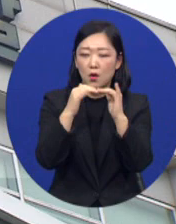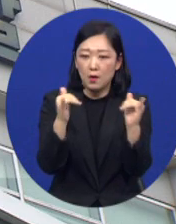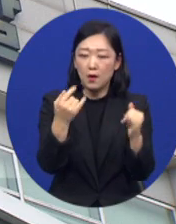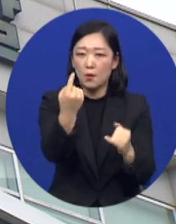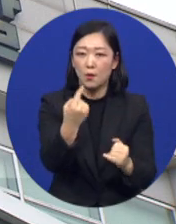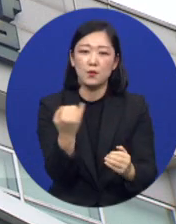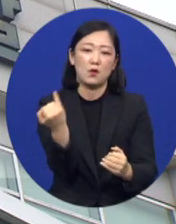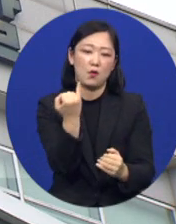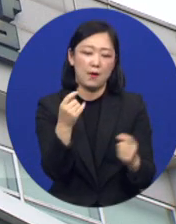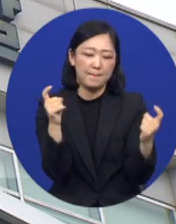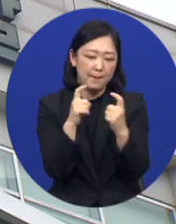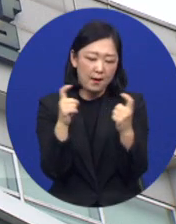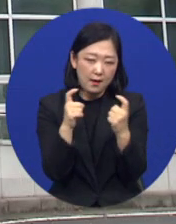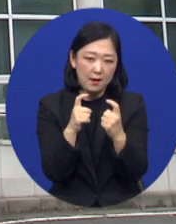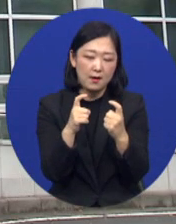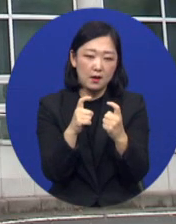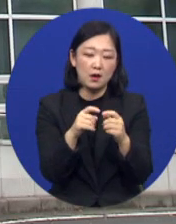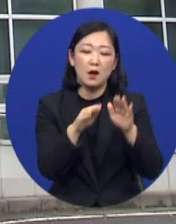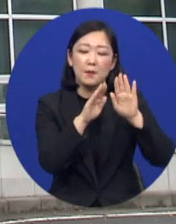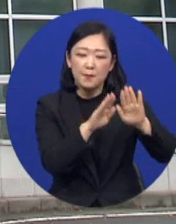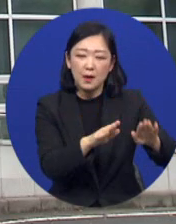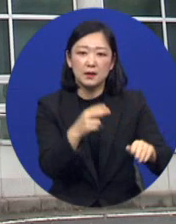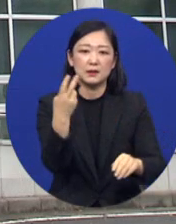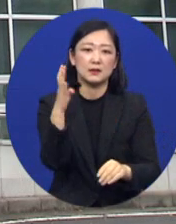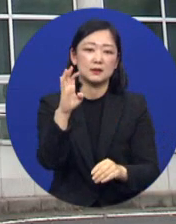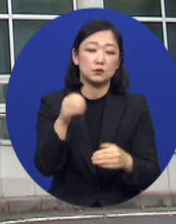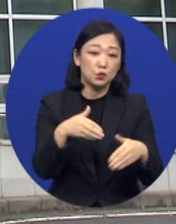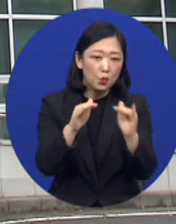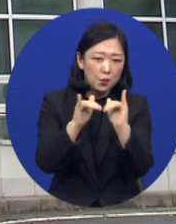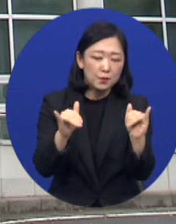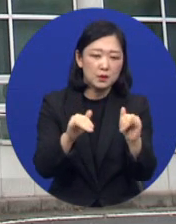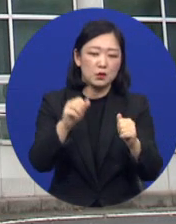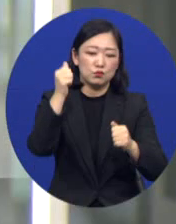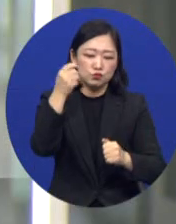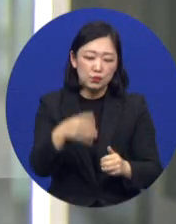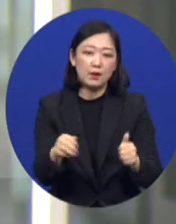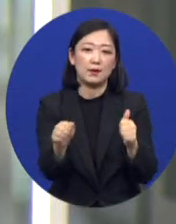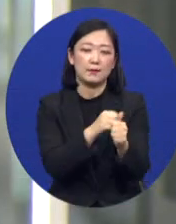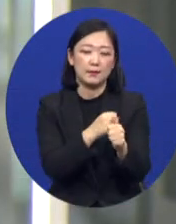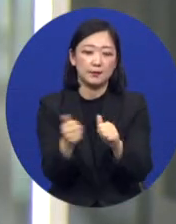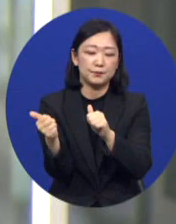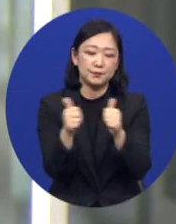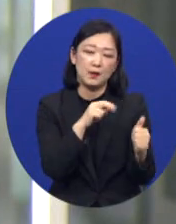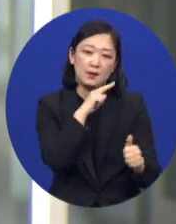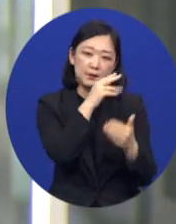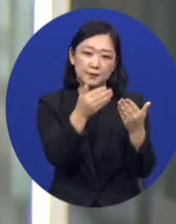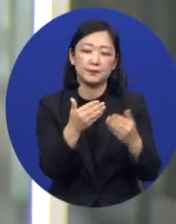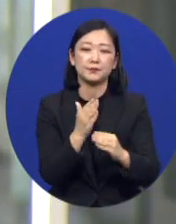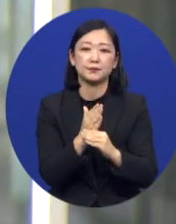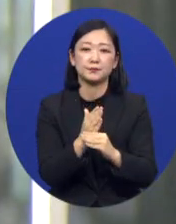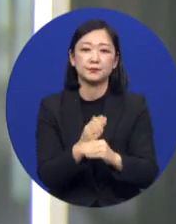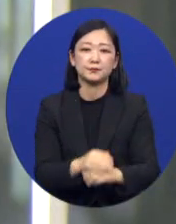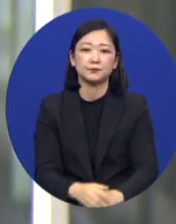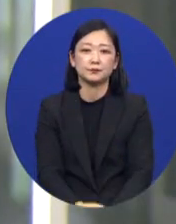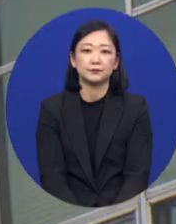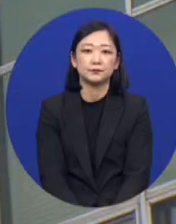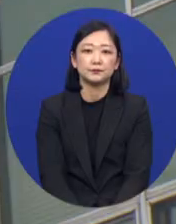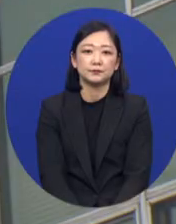여성과 말다툼을 하던 중 이를 말리던 40대 도민을 수차례 폭행해 숨지게 한 혐의를 받고 있습니다.